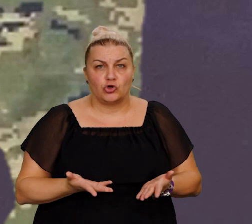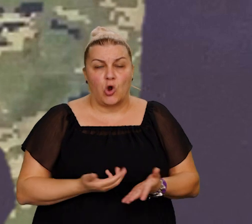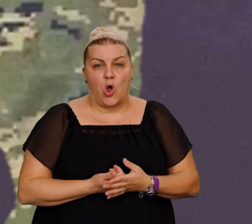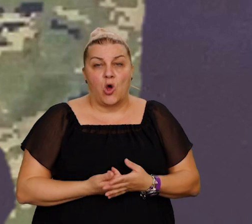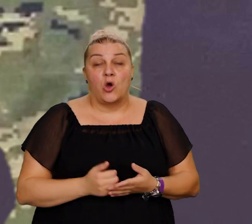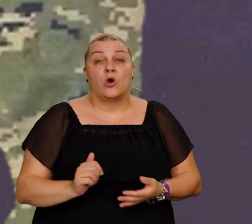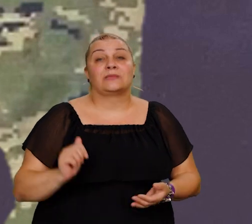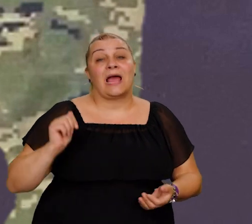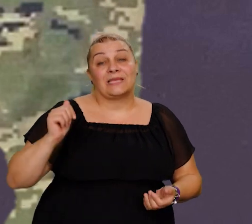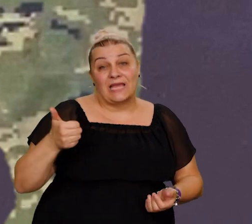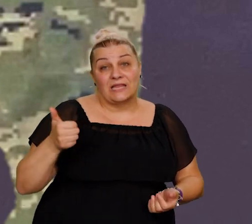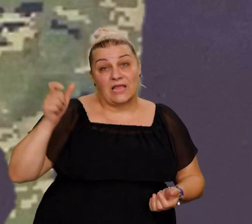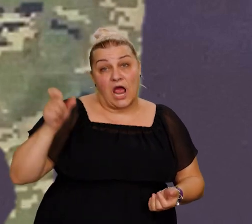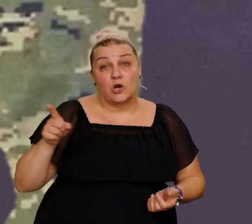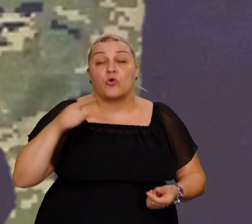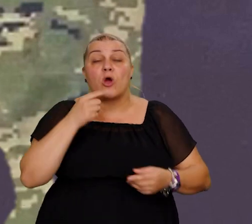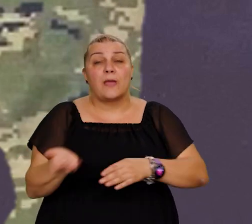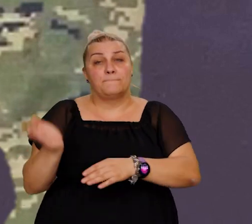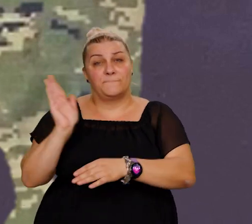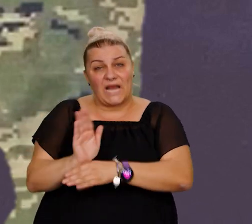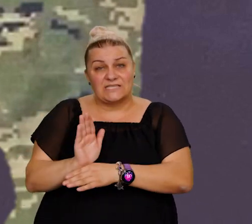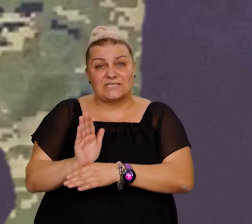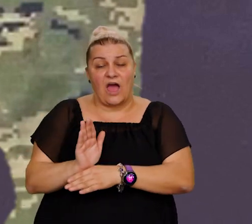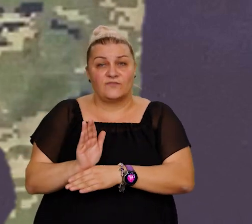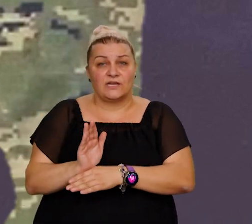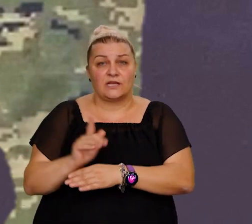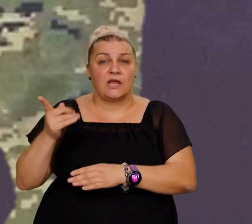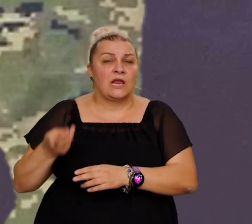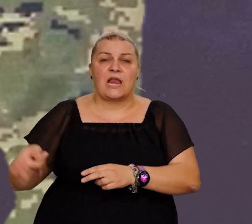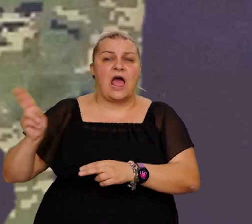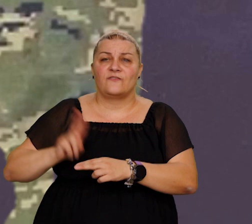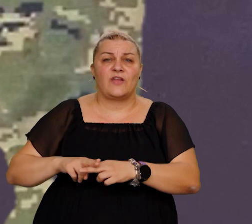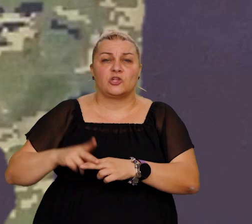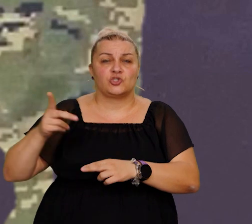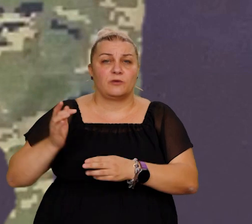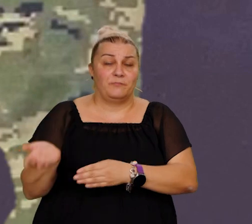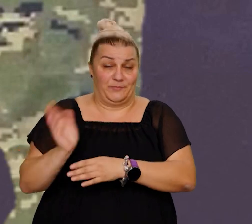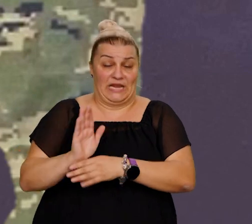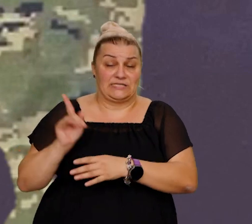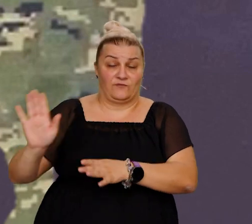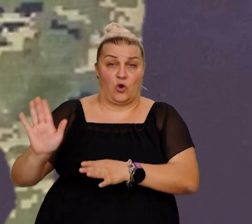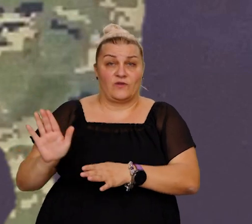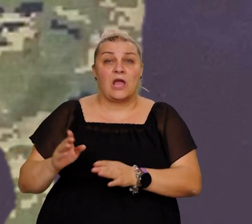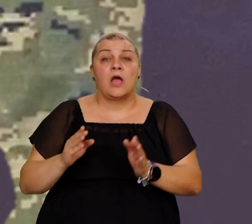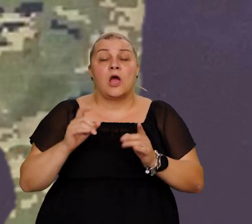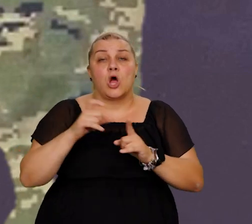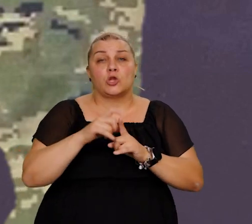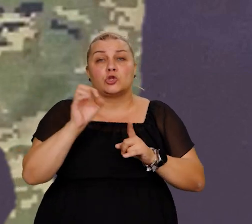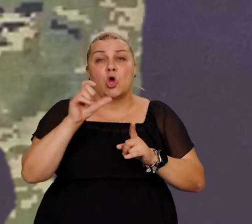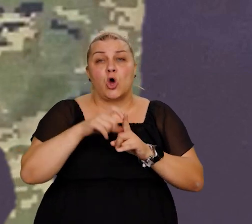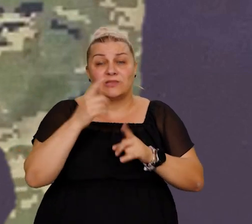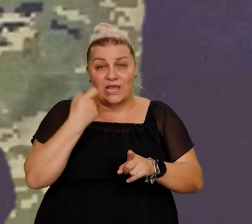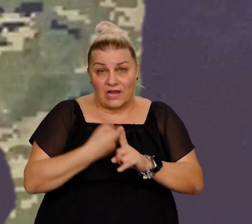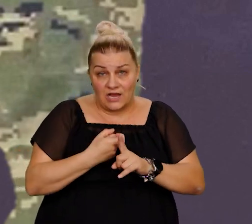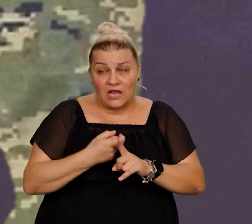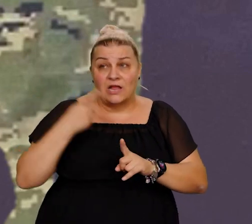Strašno je da jedan koji je predstavnik, možda u praksi najveći predstavnik te politike je Milorad Dodik, da